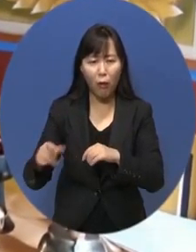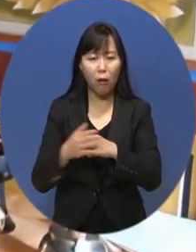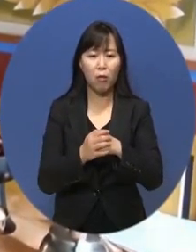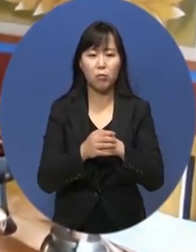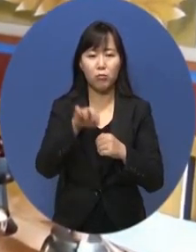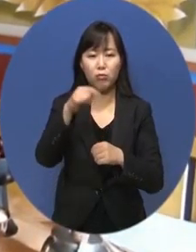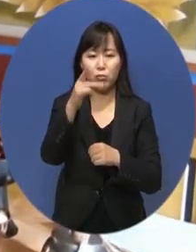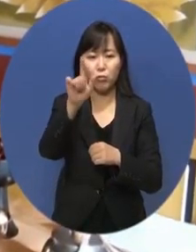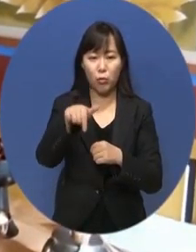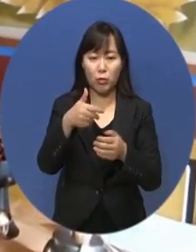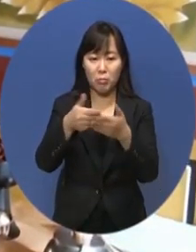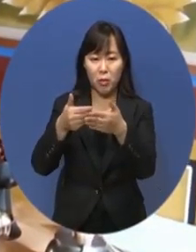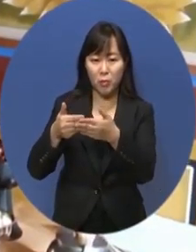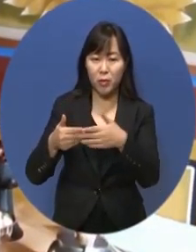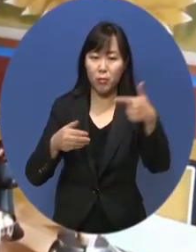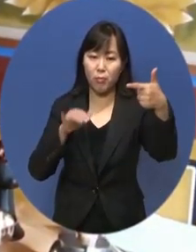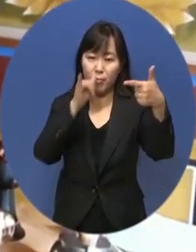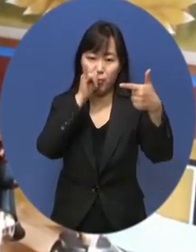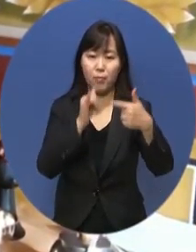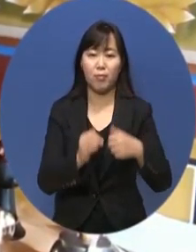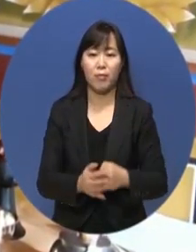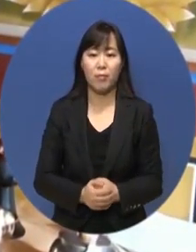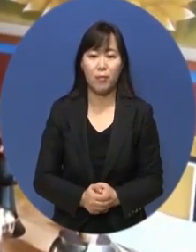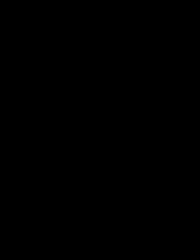6점 이 걸려 있습니다